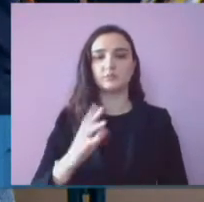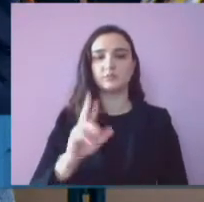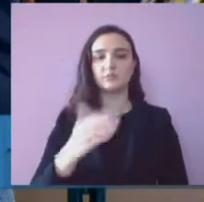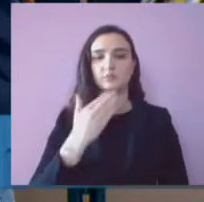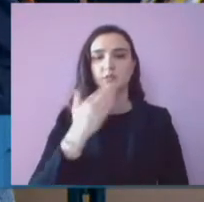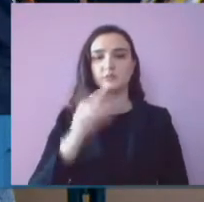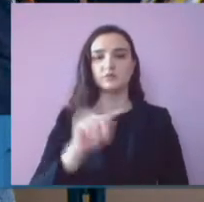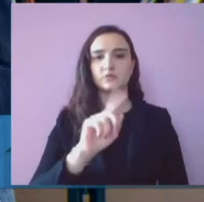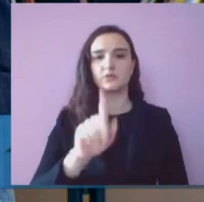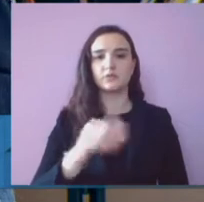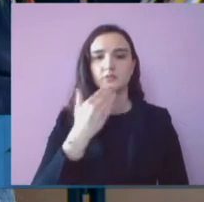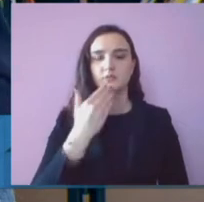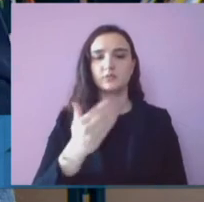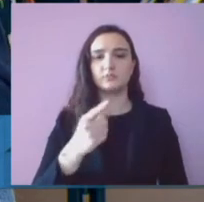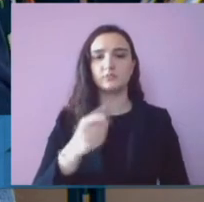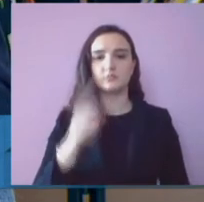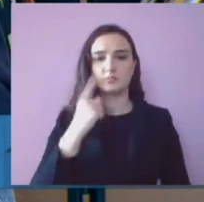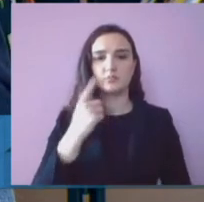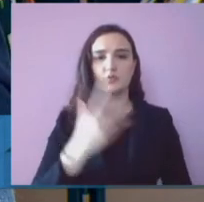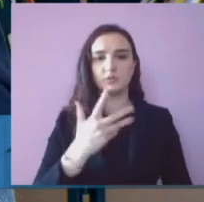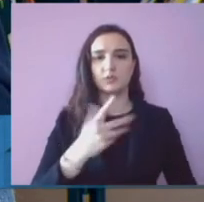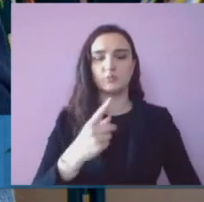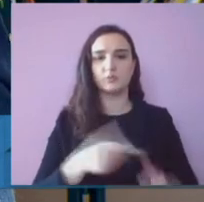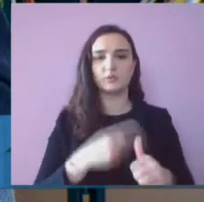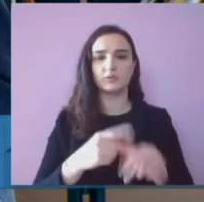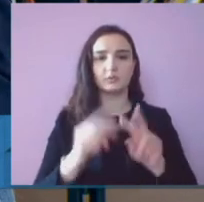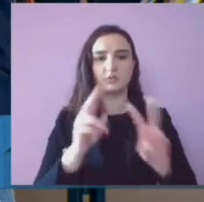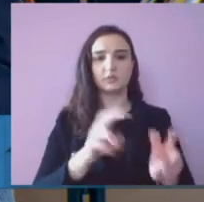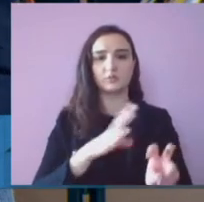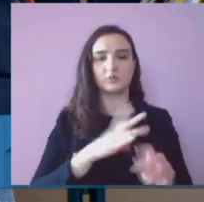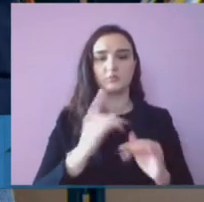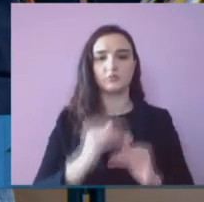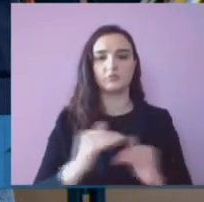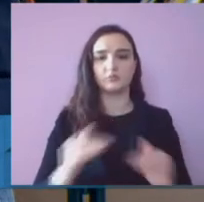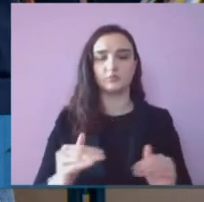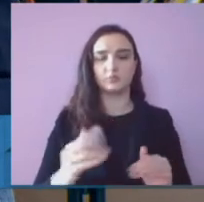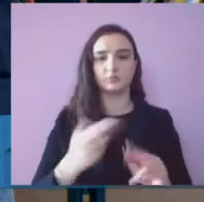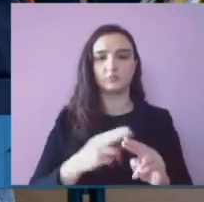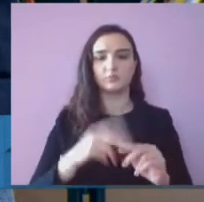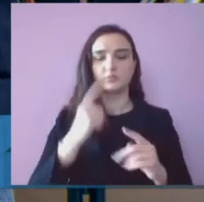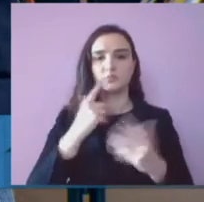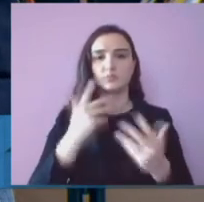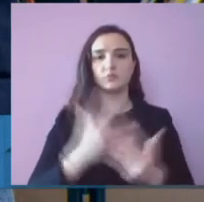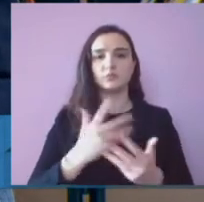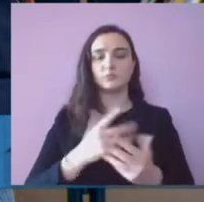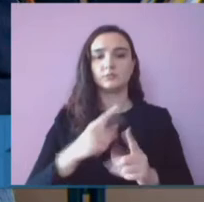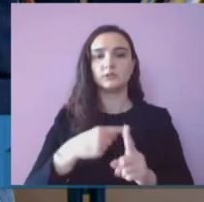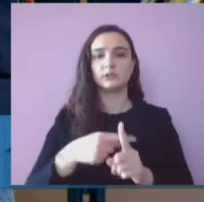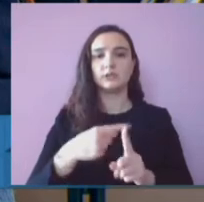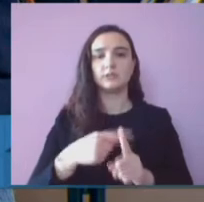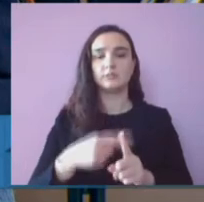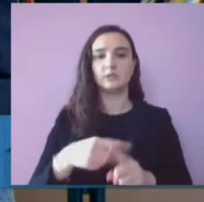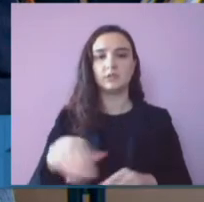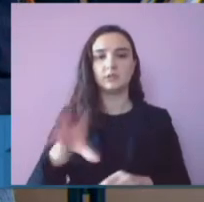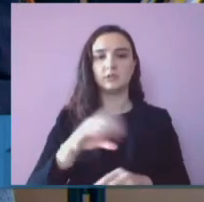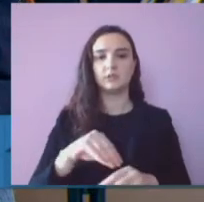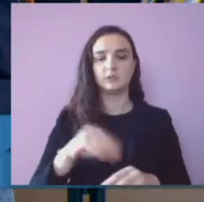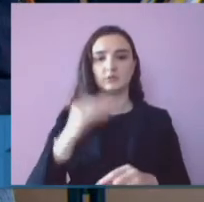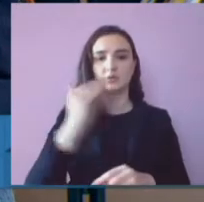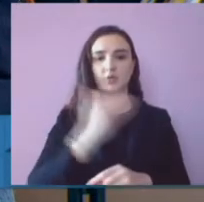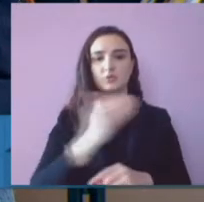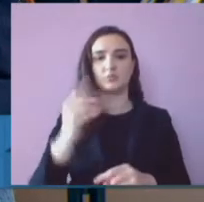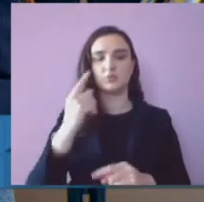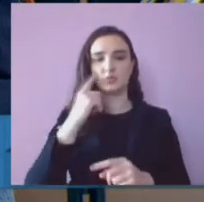xombe მორიდებული გერქვათ ბავშვობაში ხომ ეს მორიდებული დადებით ეპითეტად არის გაყვანილი საზოგადოების მიერ